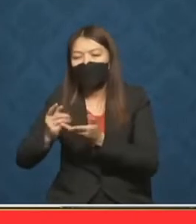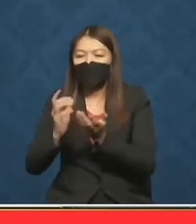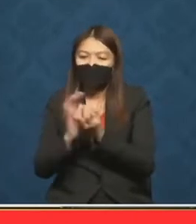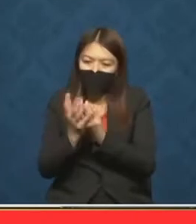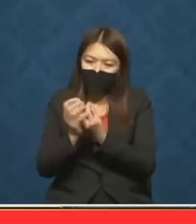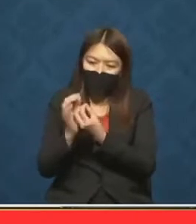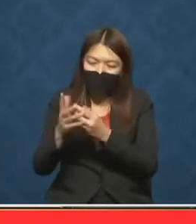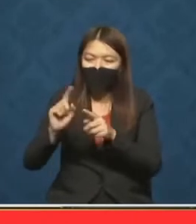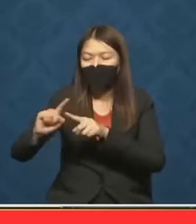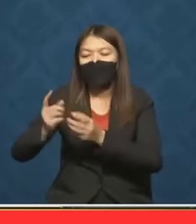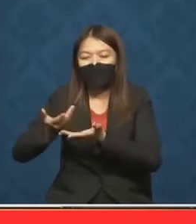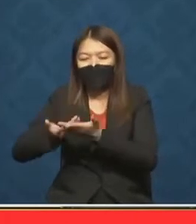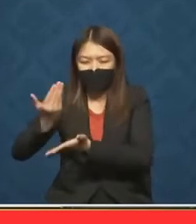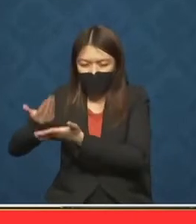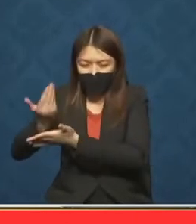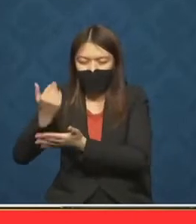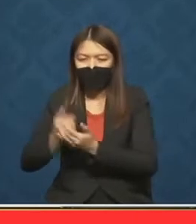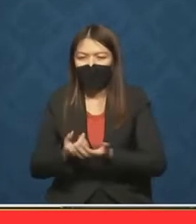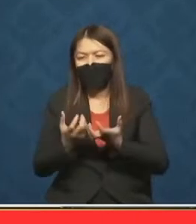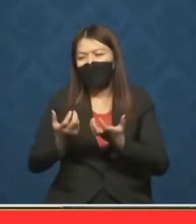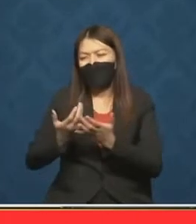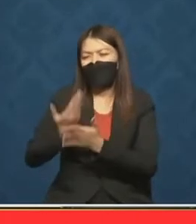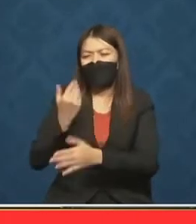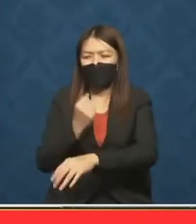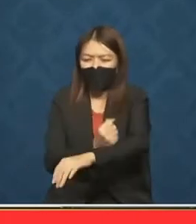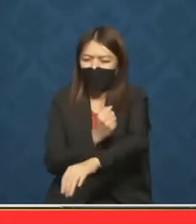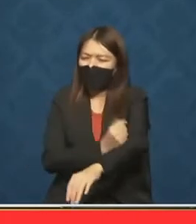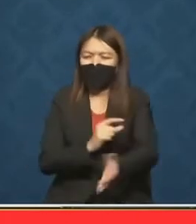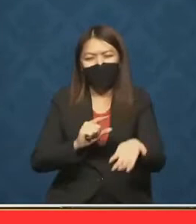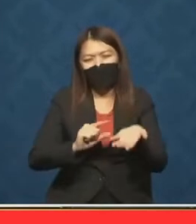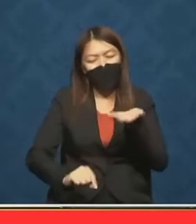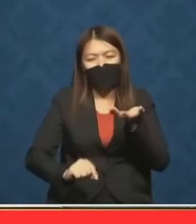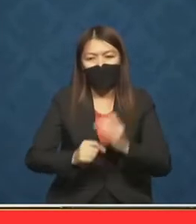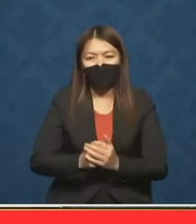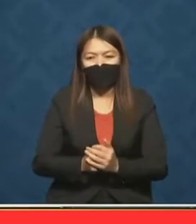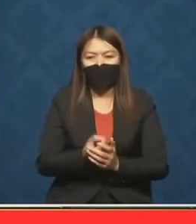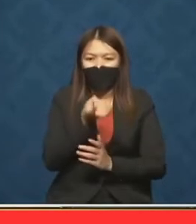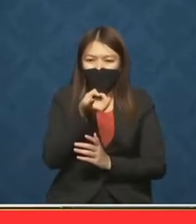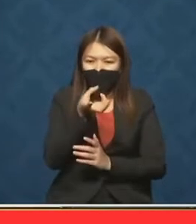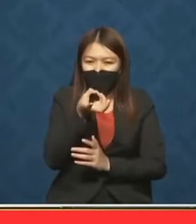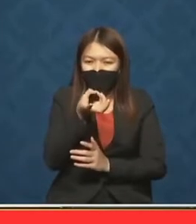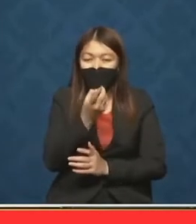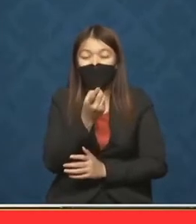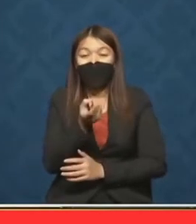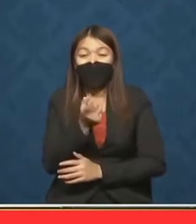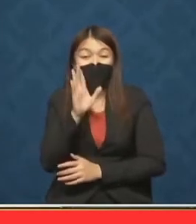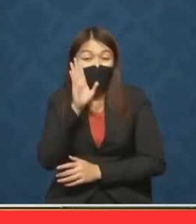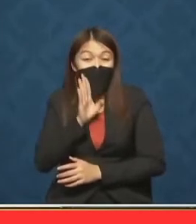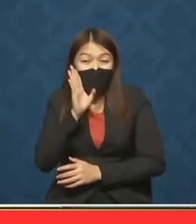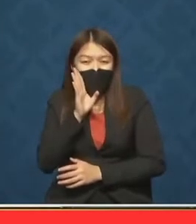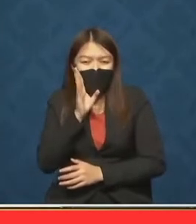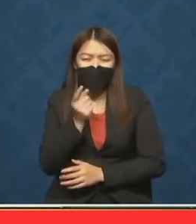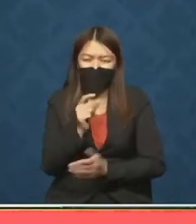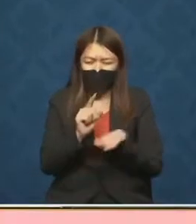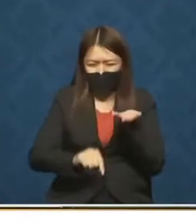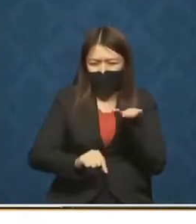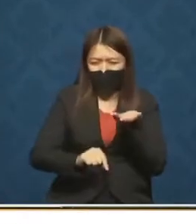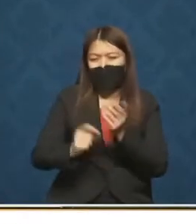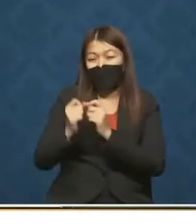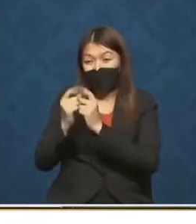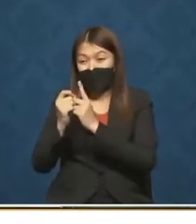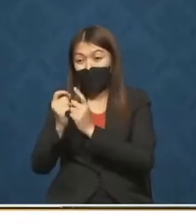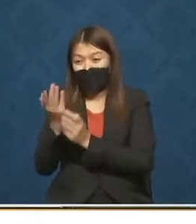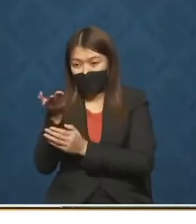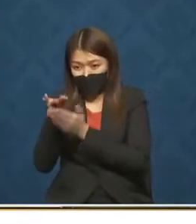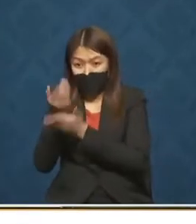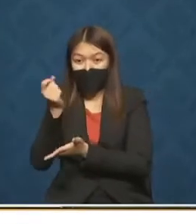ปราชาชนได้ก่าวว่าสินค้าแพง ค่าแรงถูกบ้างและค่าเข้าเปลือกถูกกาบม inneกึสำเร็จรู่บ้างดีฉัน